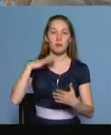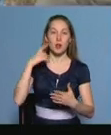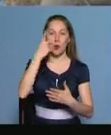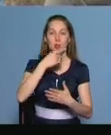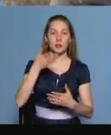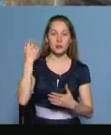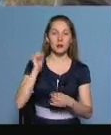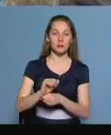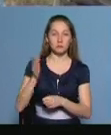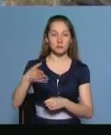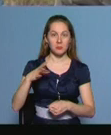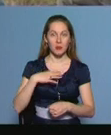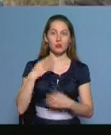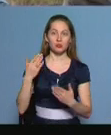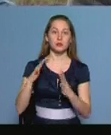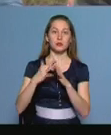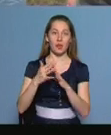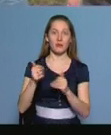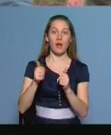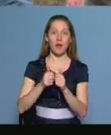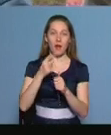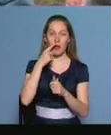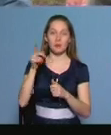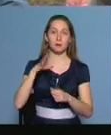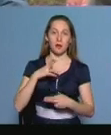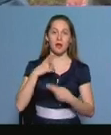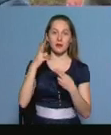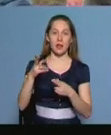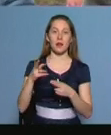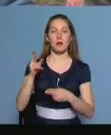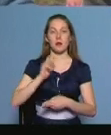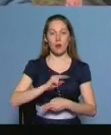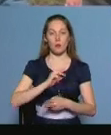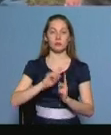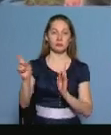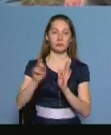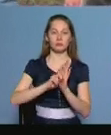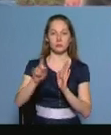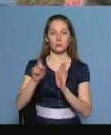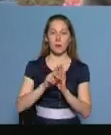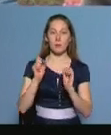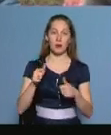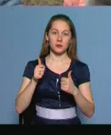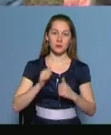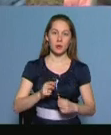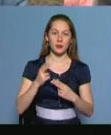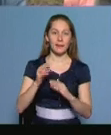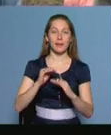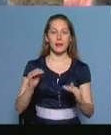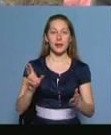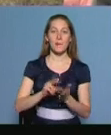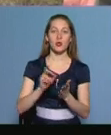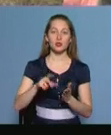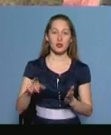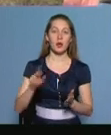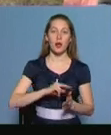здесь, напротив деревни, в шаговой доступности. Мы садились, ехали в город, приезжали с работы, тоже спокойно могли дойти до дома. Дети, пенсионеры, работники, все